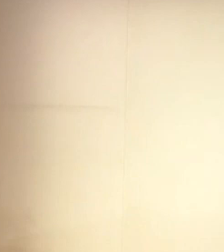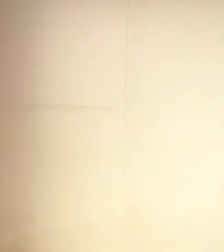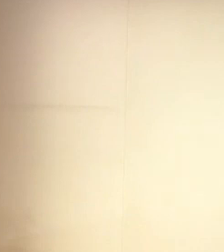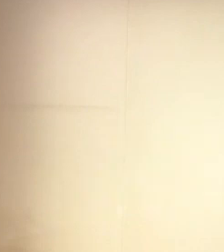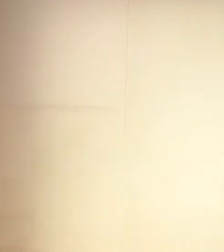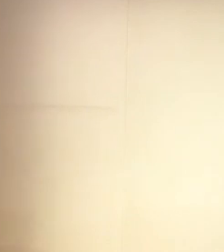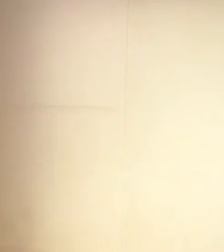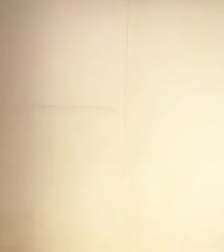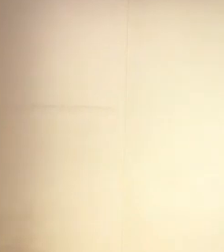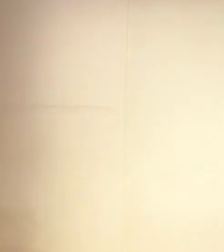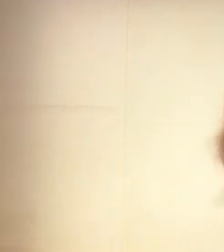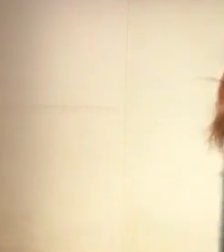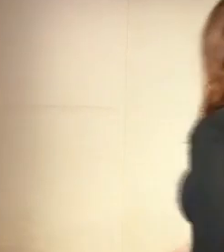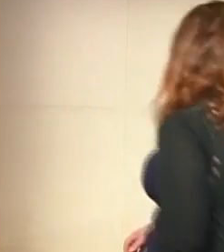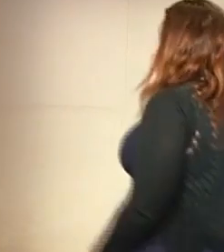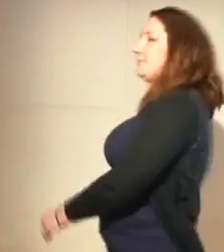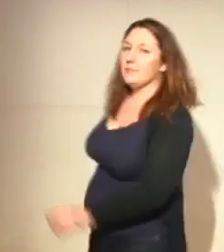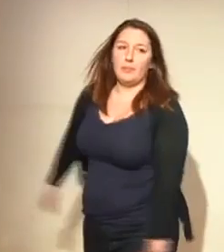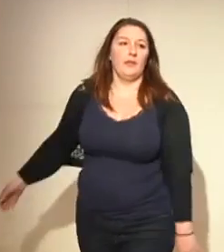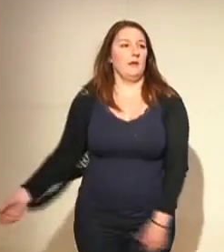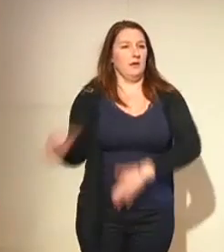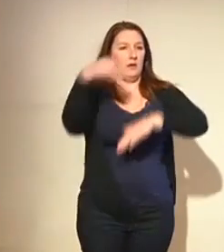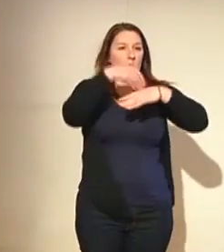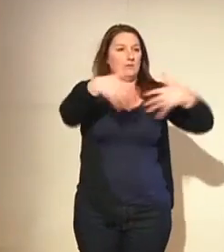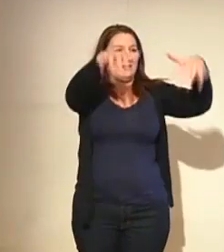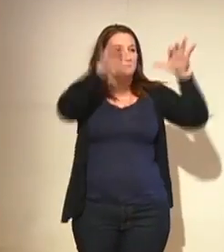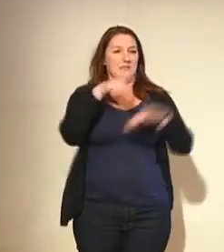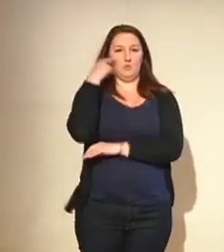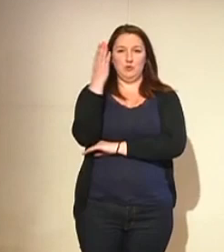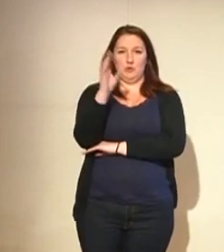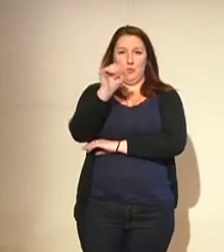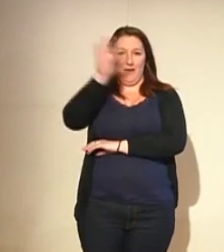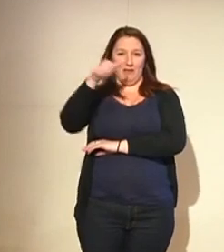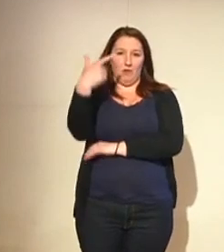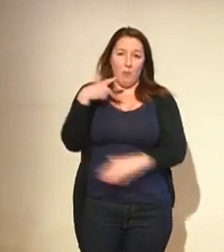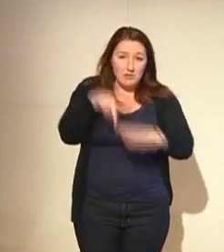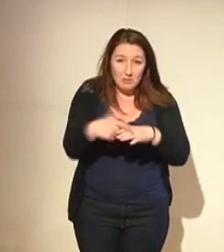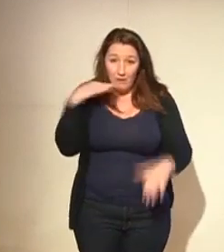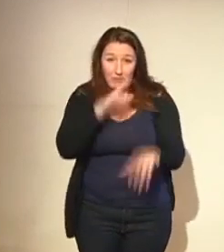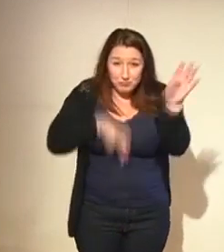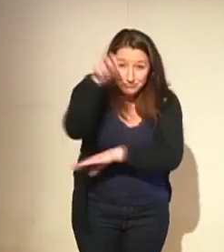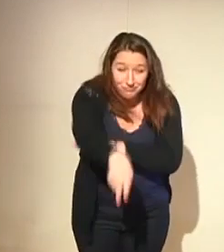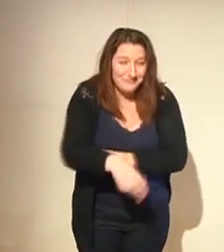Monsieur Bertrand pardon je vais trop vite déjà je parle trop vite en plus je démarre trop